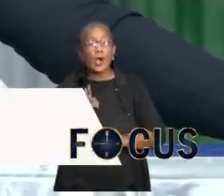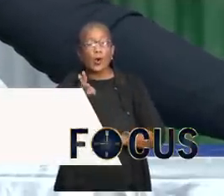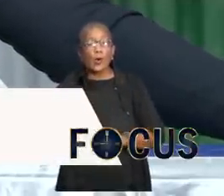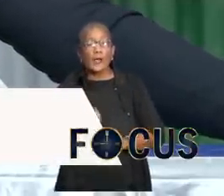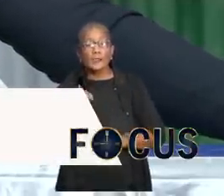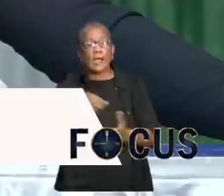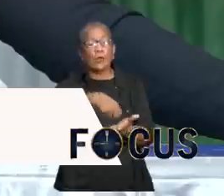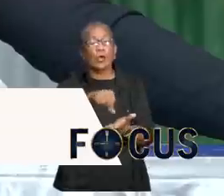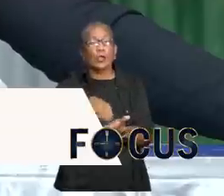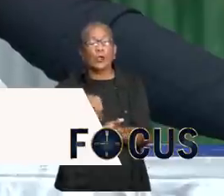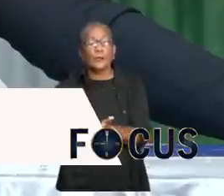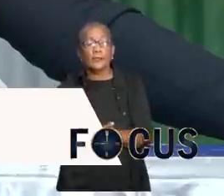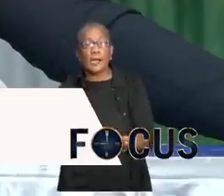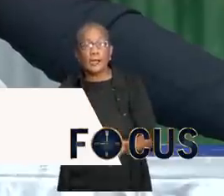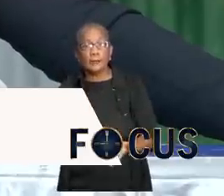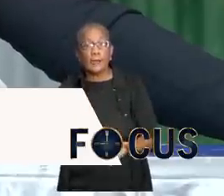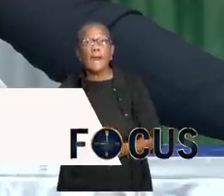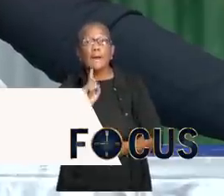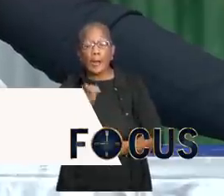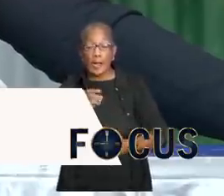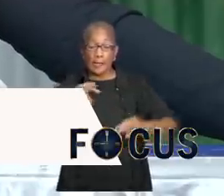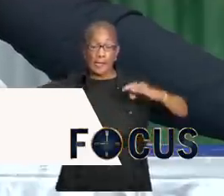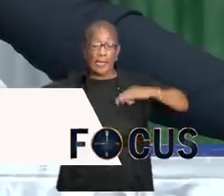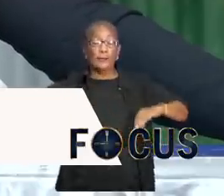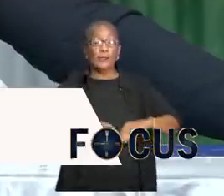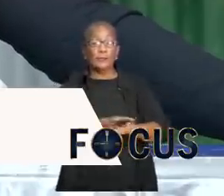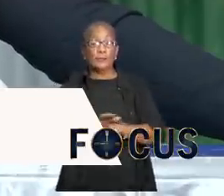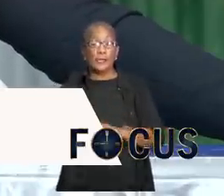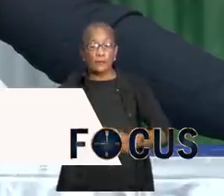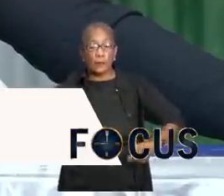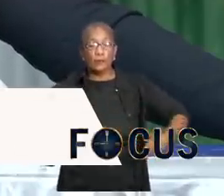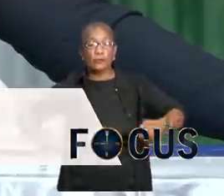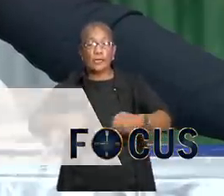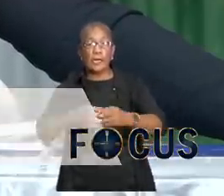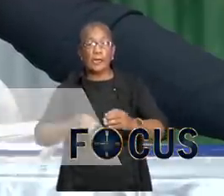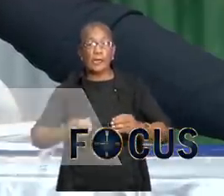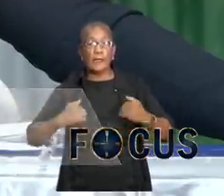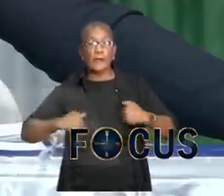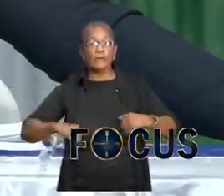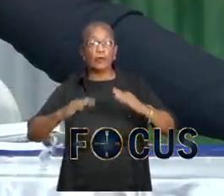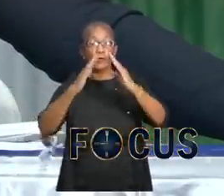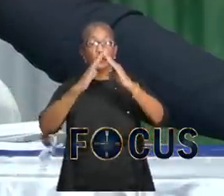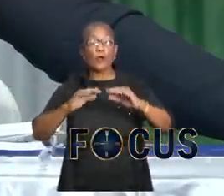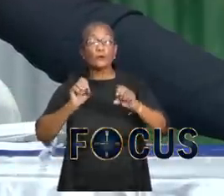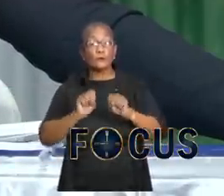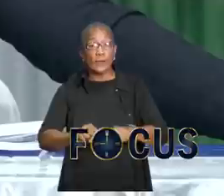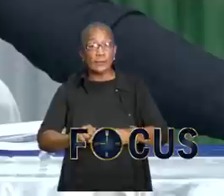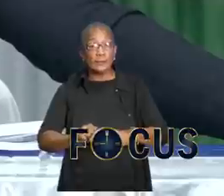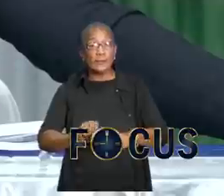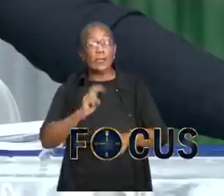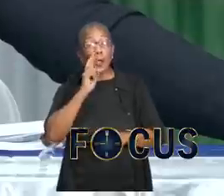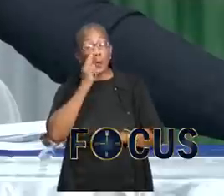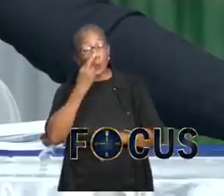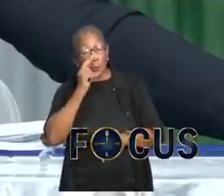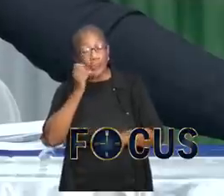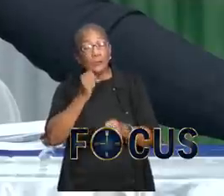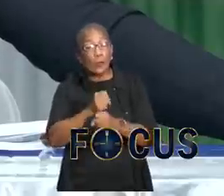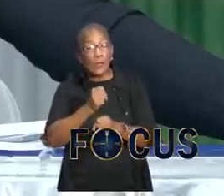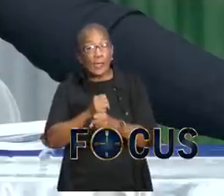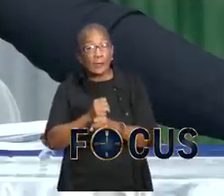gedaan. Maar het ministerie van Sociale Zaken en Volkshuisvesting probeert eraan te werken of is momenteel